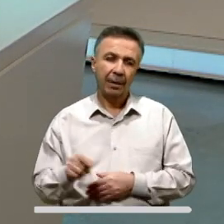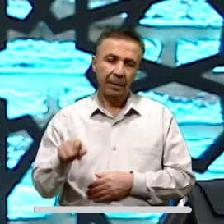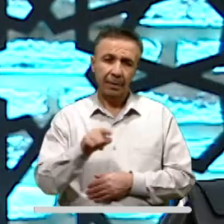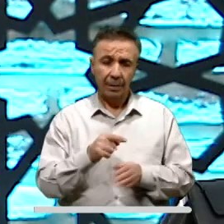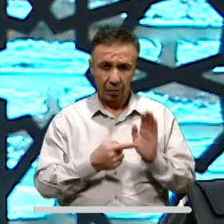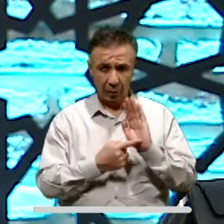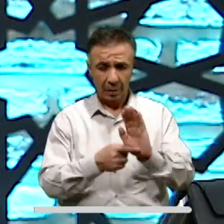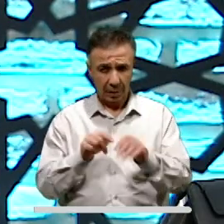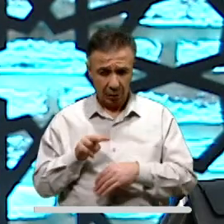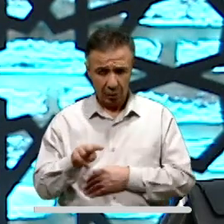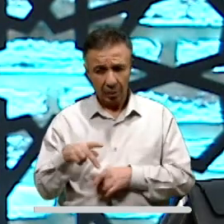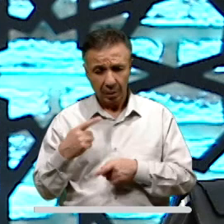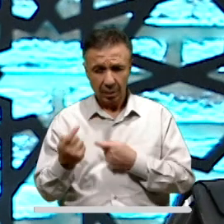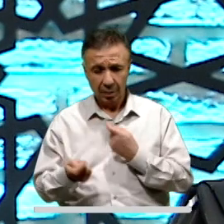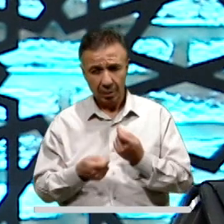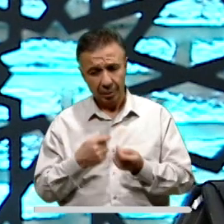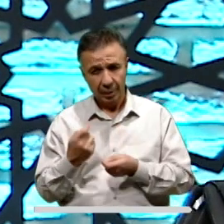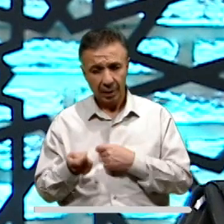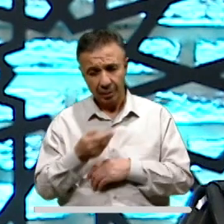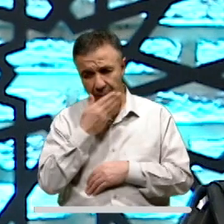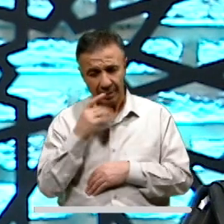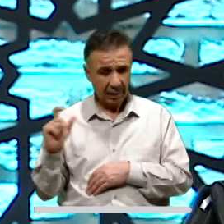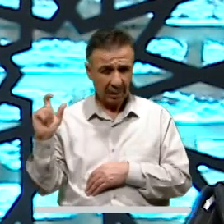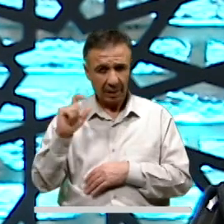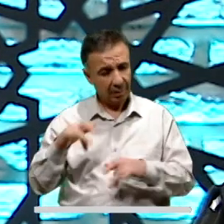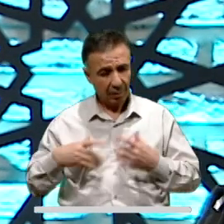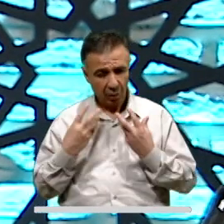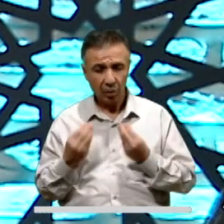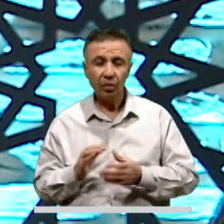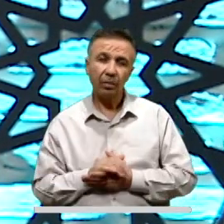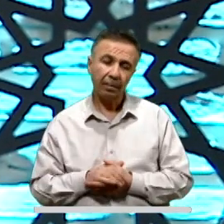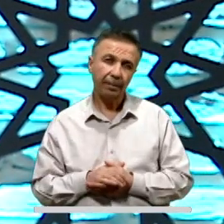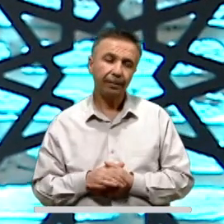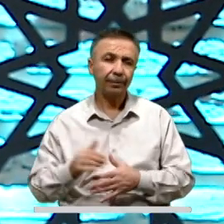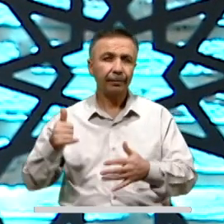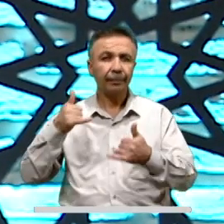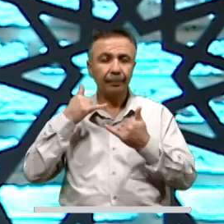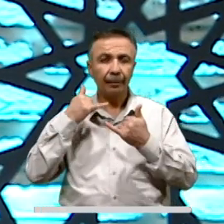doğrultusunda hareket edip Ramazan'ı razı i̇nşallah. Ederiz inşallah. İlk telefon bağlantımız hazır